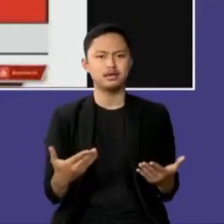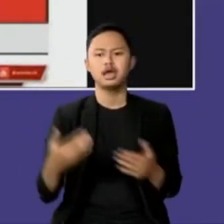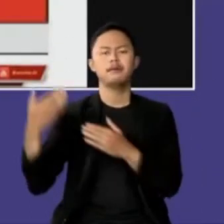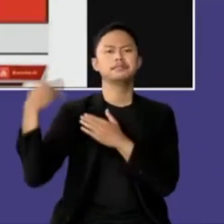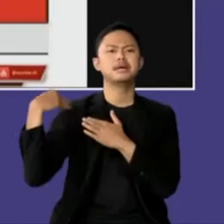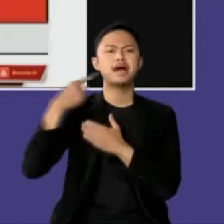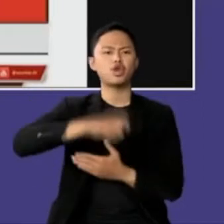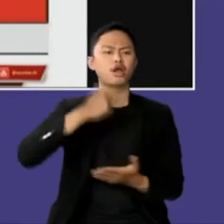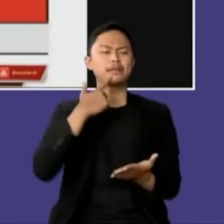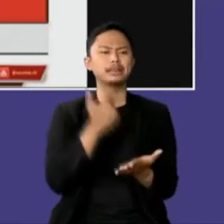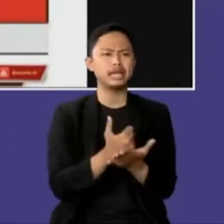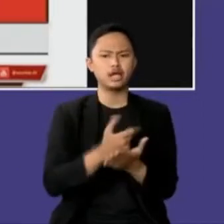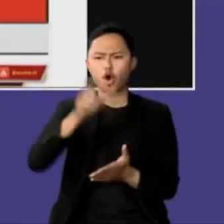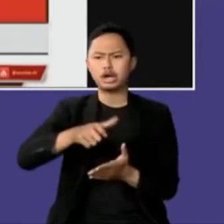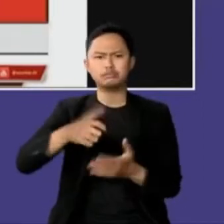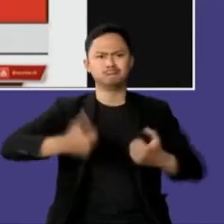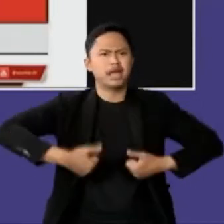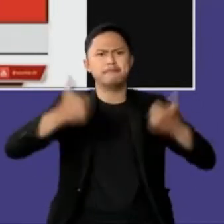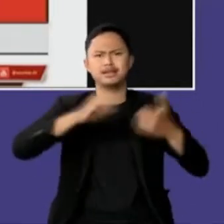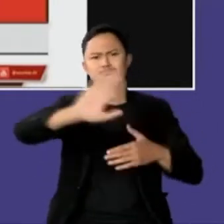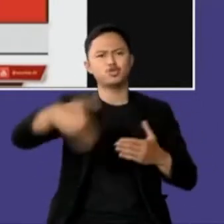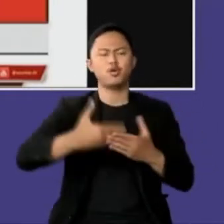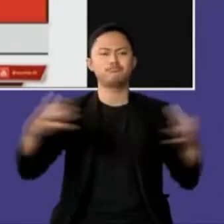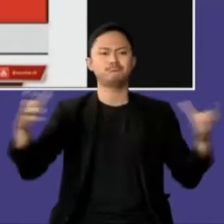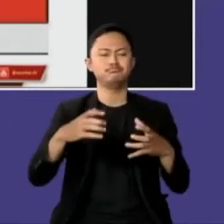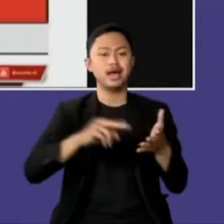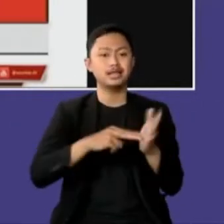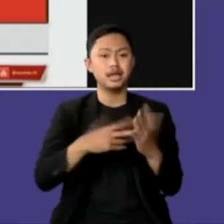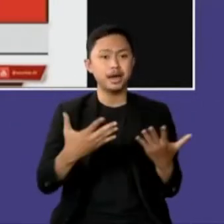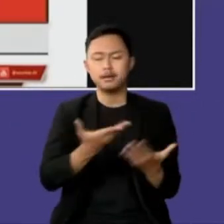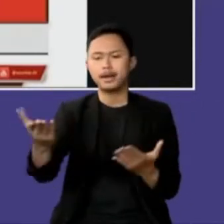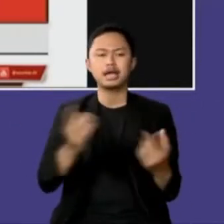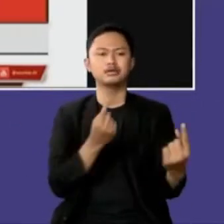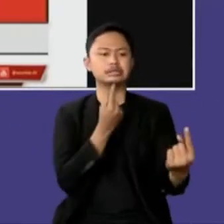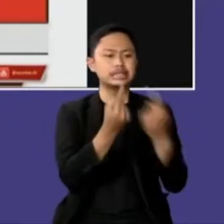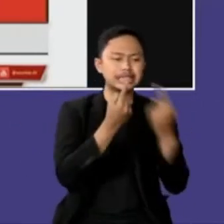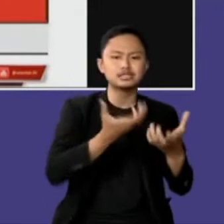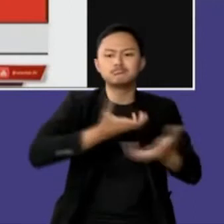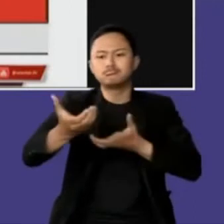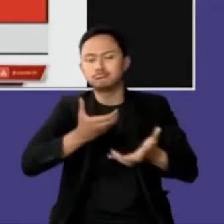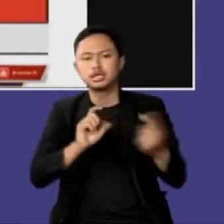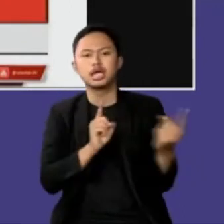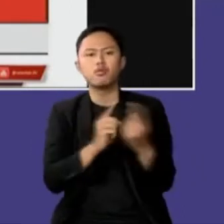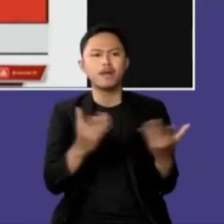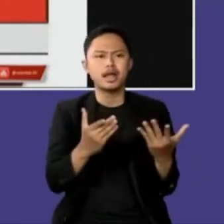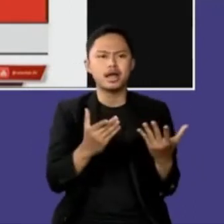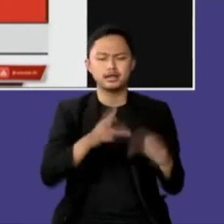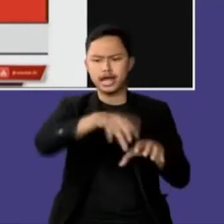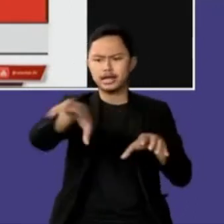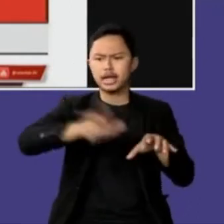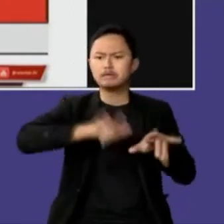pejabat orang hebat semua segala macam yang tentu Mereka berinteraksi nya juga ke luar negeri ke daerah